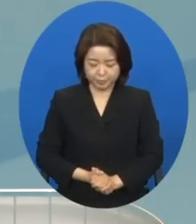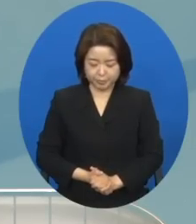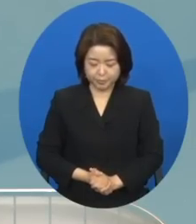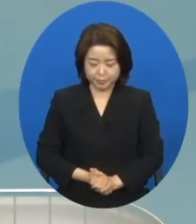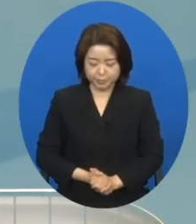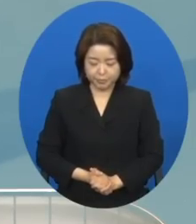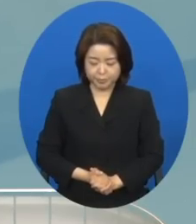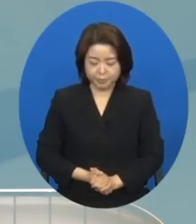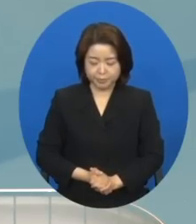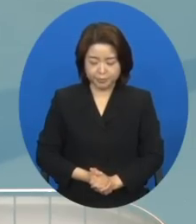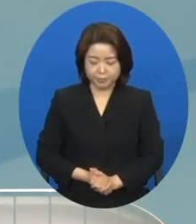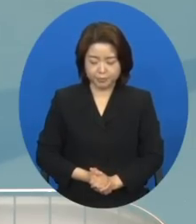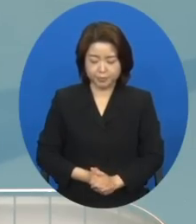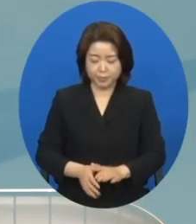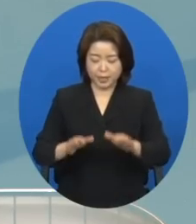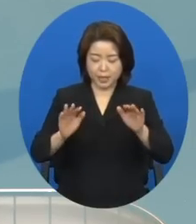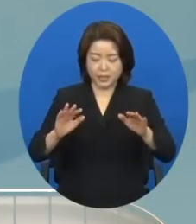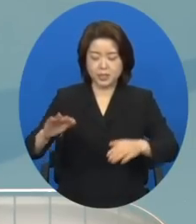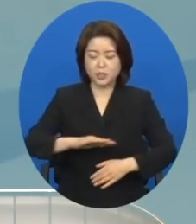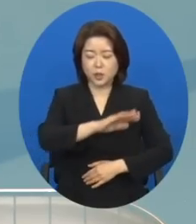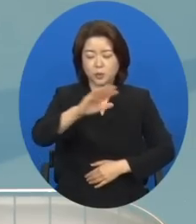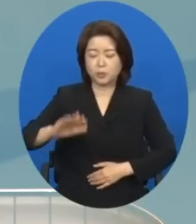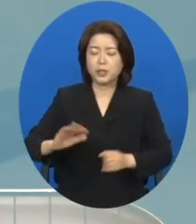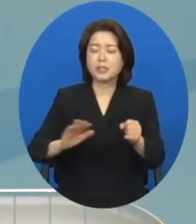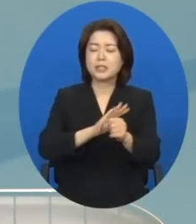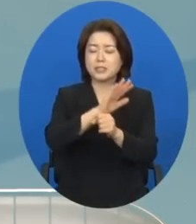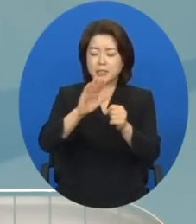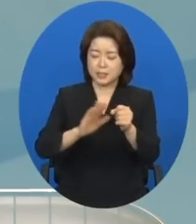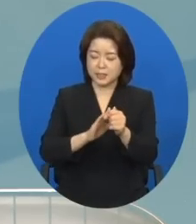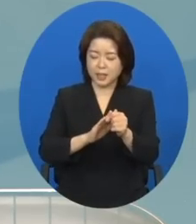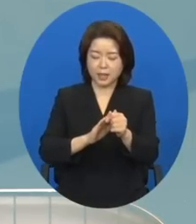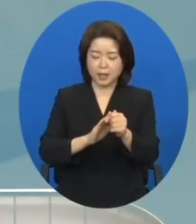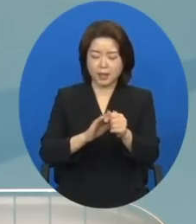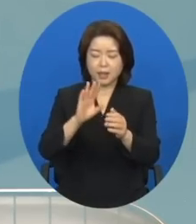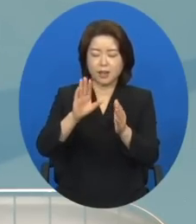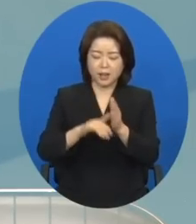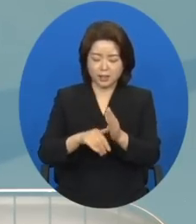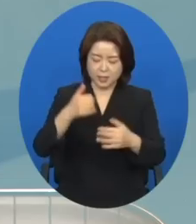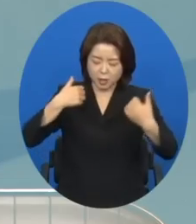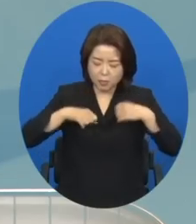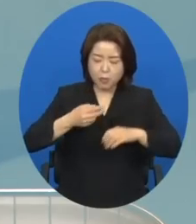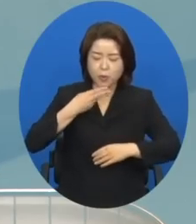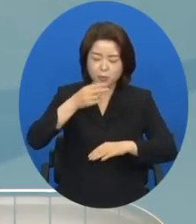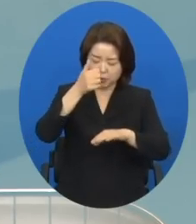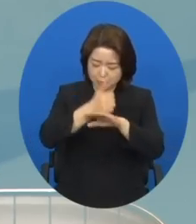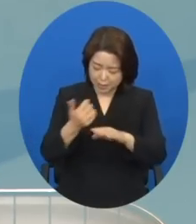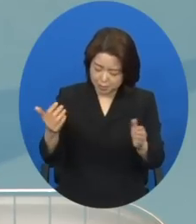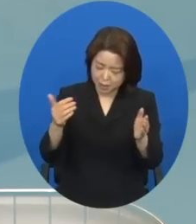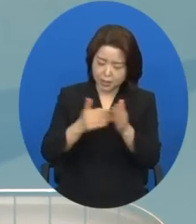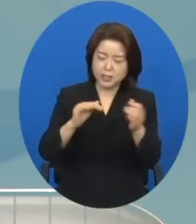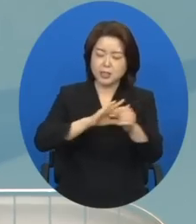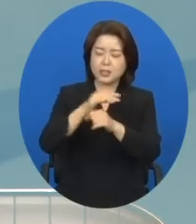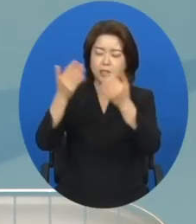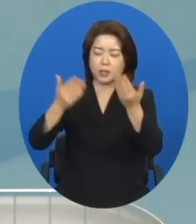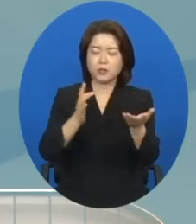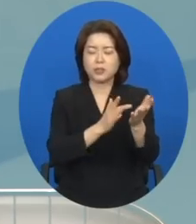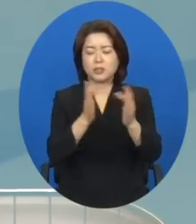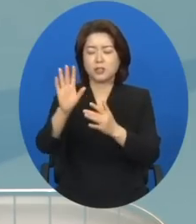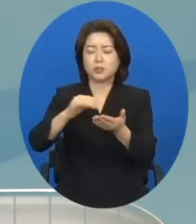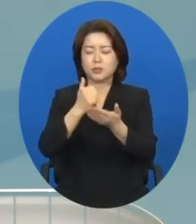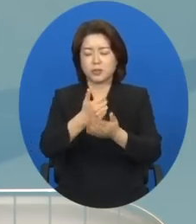축도하겠습니다. 이제는 우리를 사랑하시되 포기하지 아니하고 끝까지 사랑하신 예수 그리스도의 크신